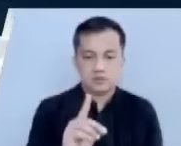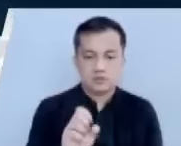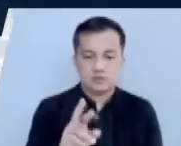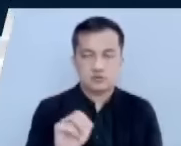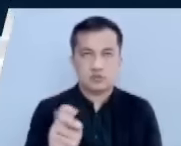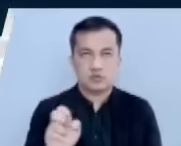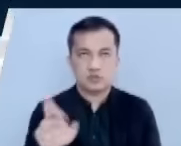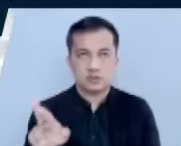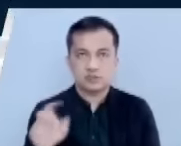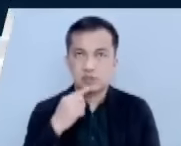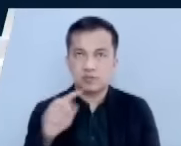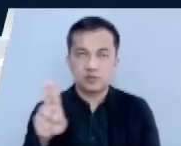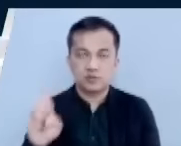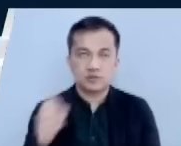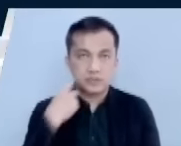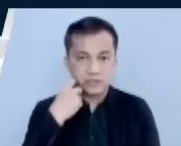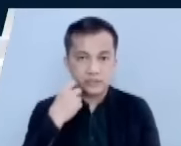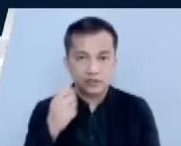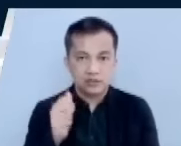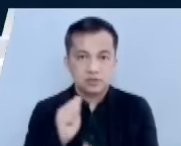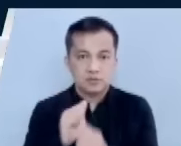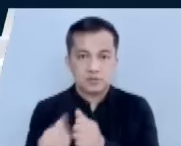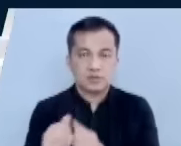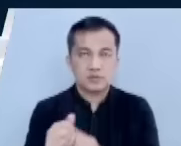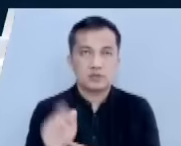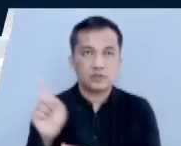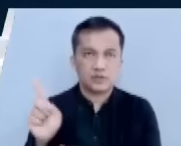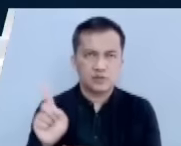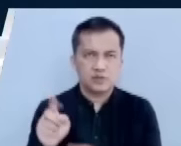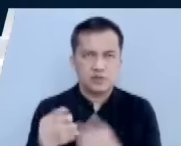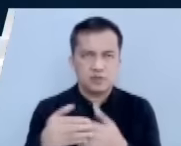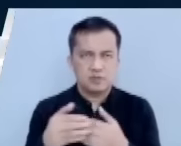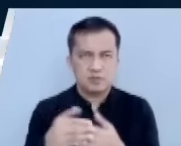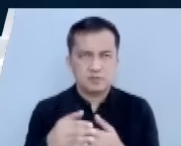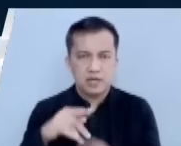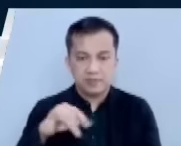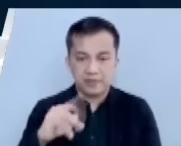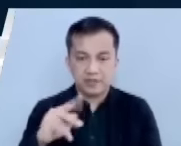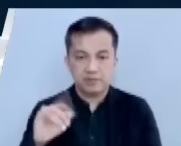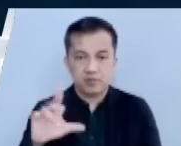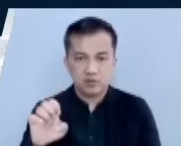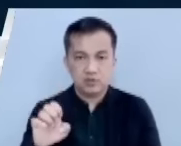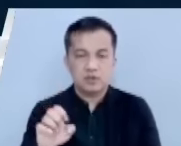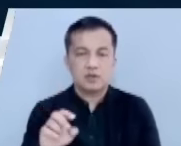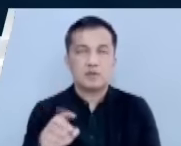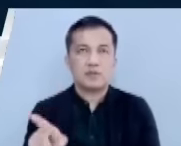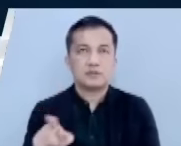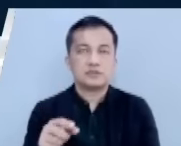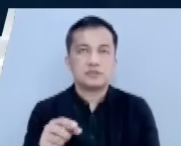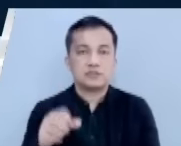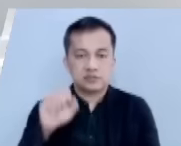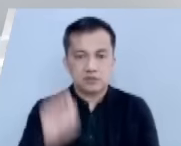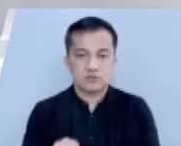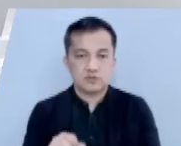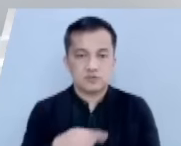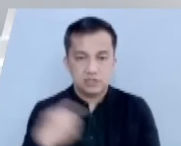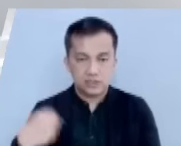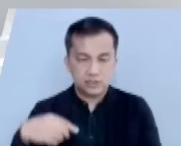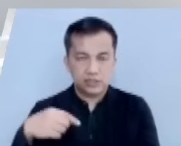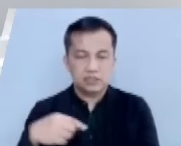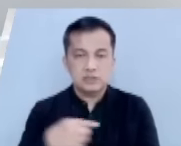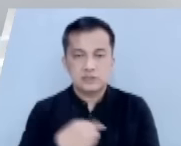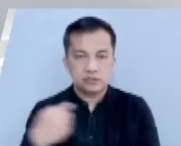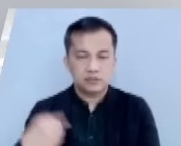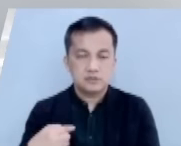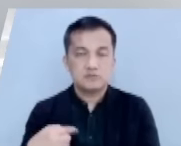dumaan kanina ang USS Preble malapit sa Spratly Island sa South China Sea, lugar na pinag-aagawan ng ilang bansa. Ayon sa US